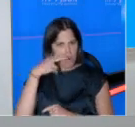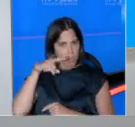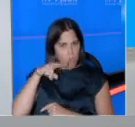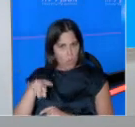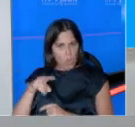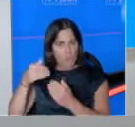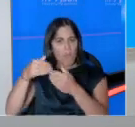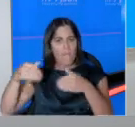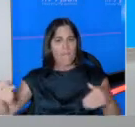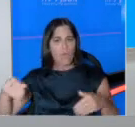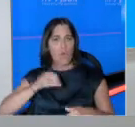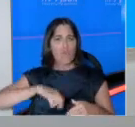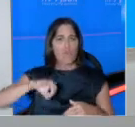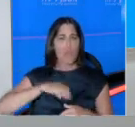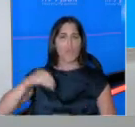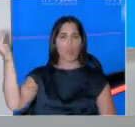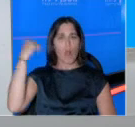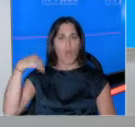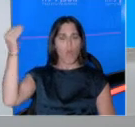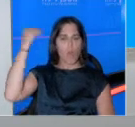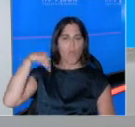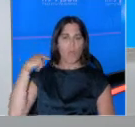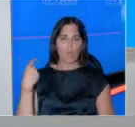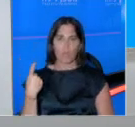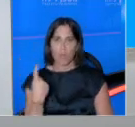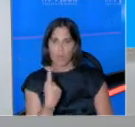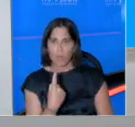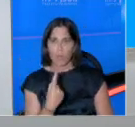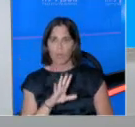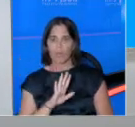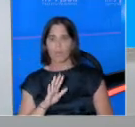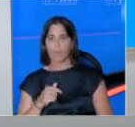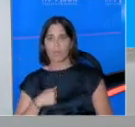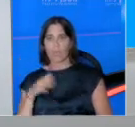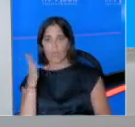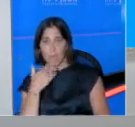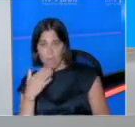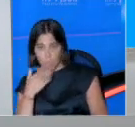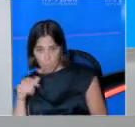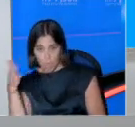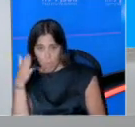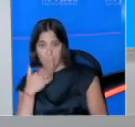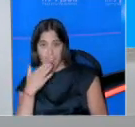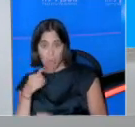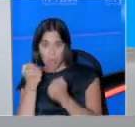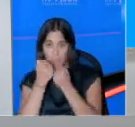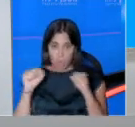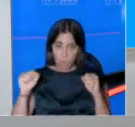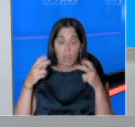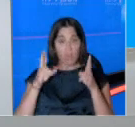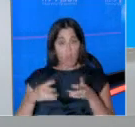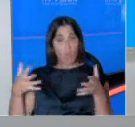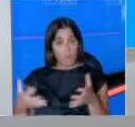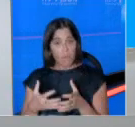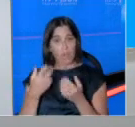על הגבולות שלנו, ולומד ולומד את כל אחד. לא, מדינת ישראל, הבסיס שלה זה מדינה יהודית ודמוקרטית. יהודית, אבל לא